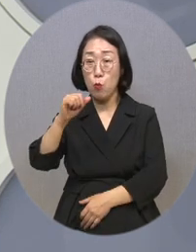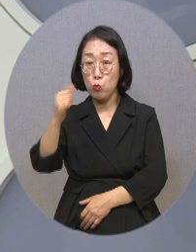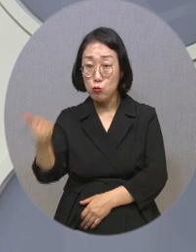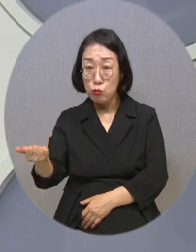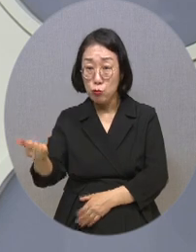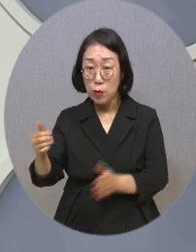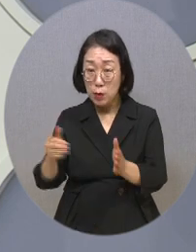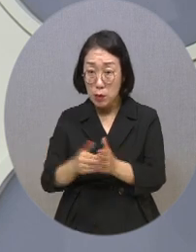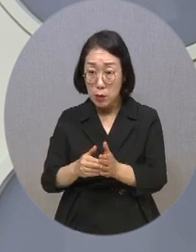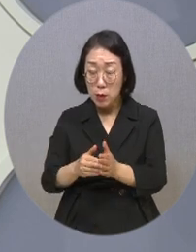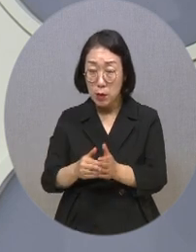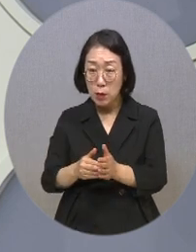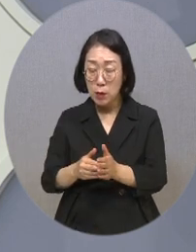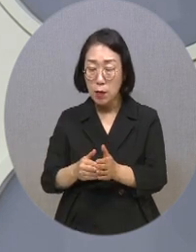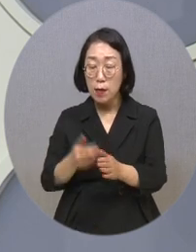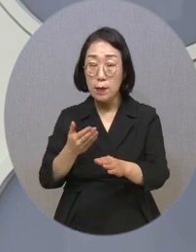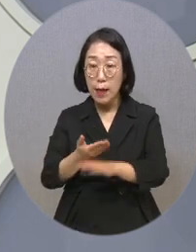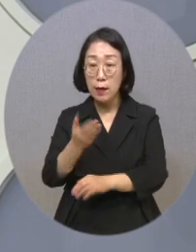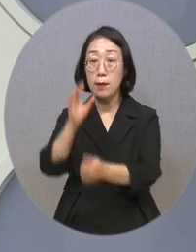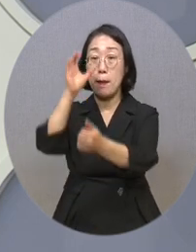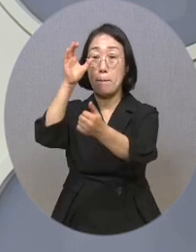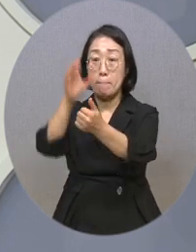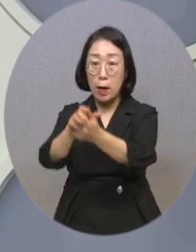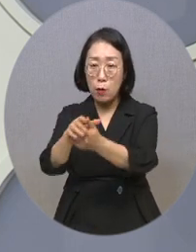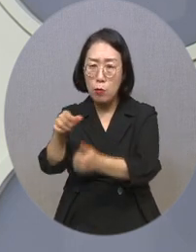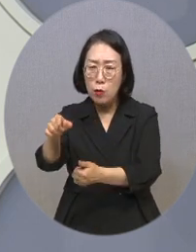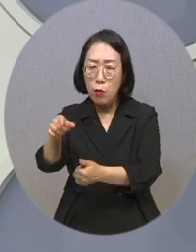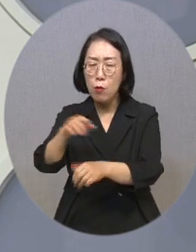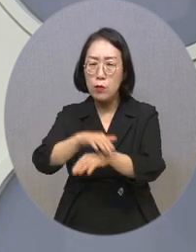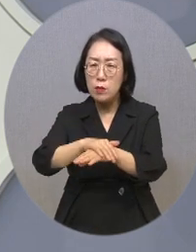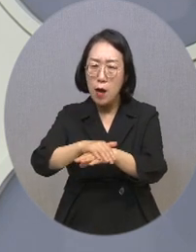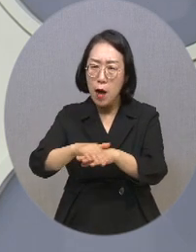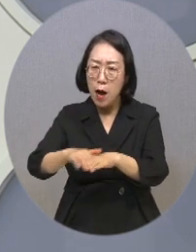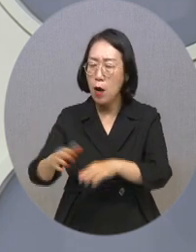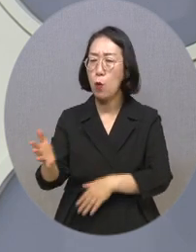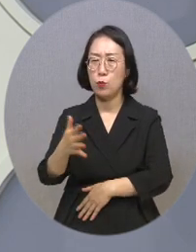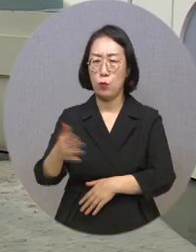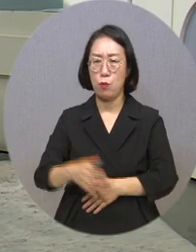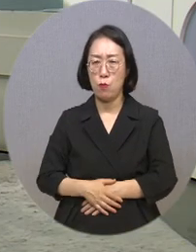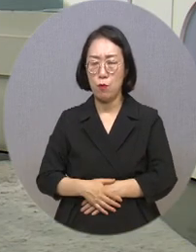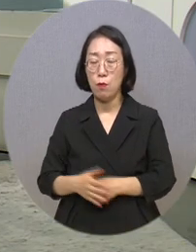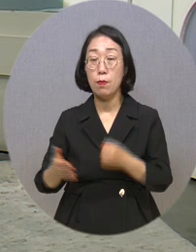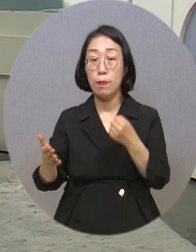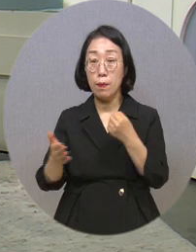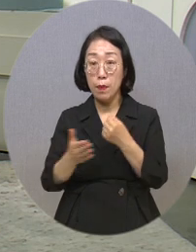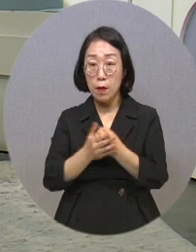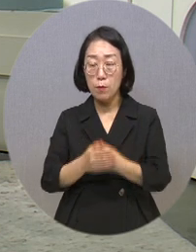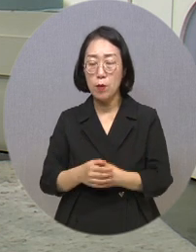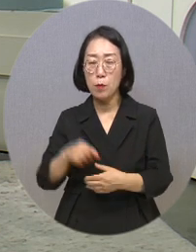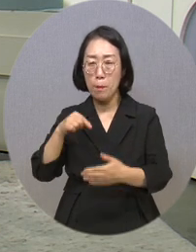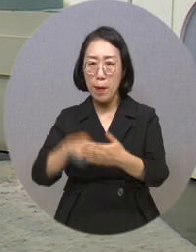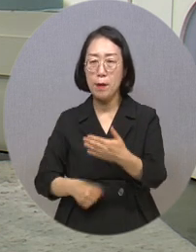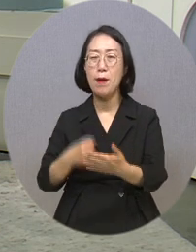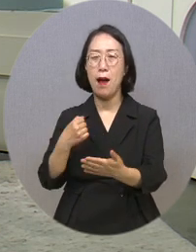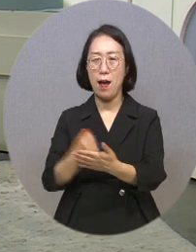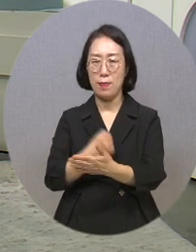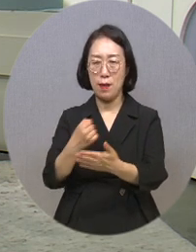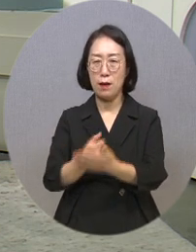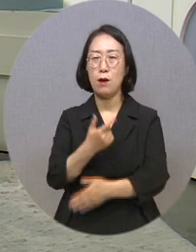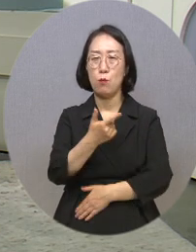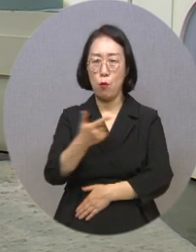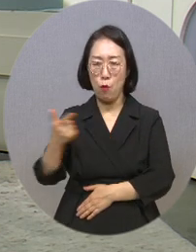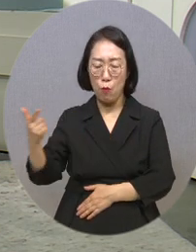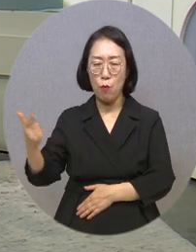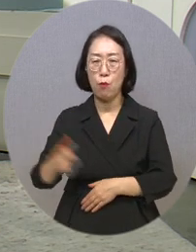데서 해주기를 원해서 했던 그거는 작동이 안 되고 그렇게 돼서 저기 안타까움이 너무 많았죠. 그래서